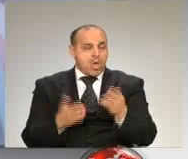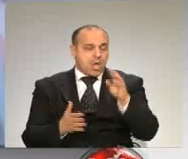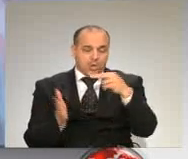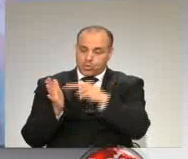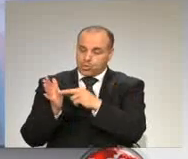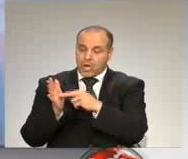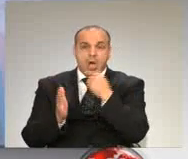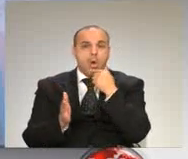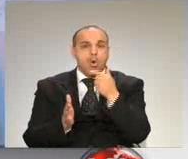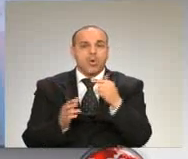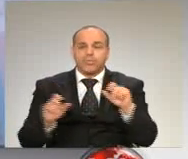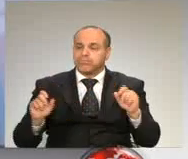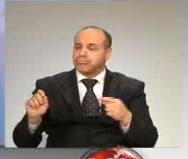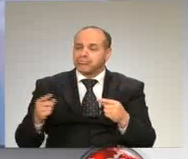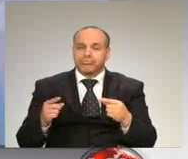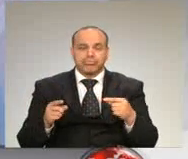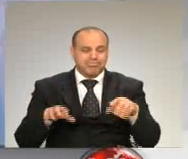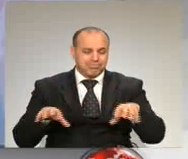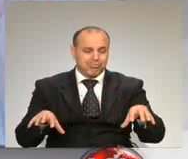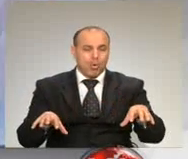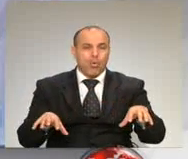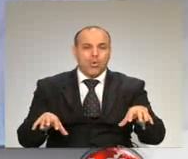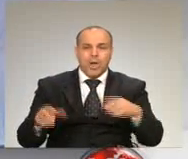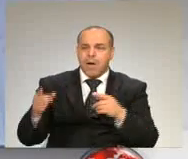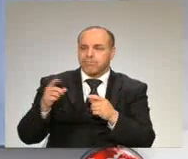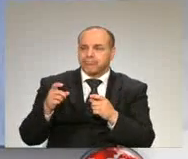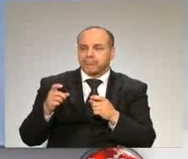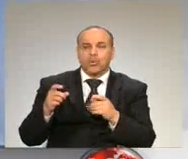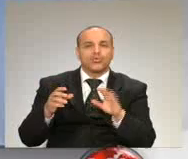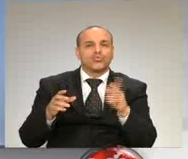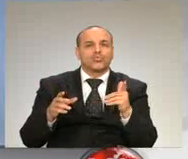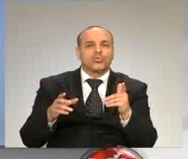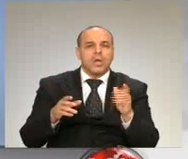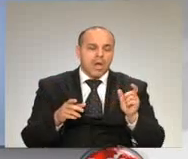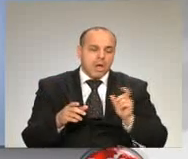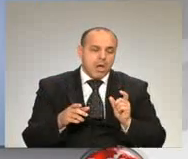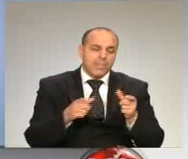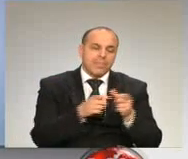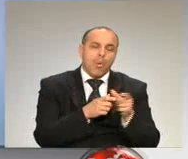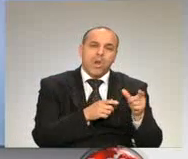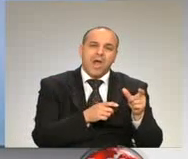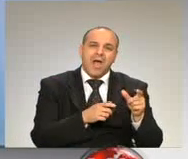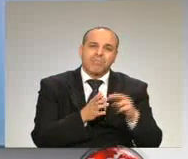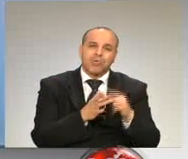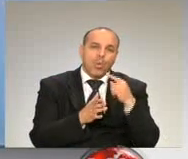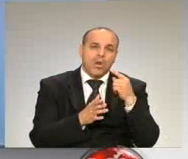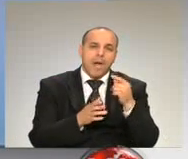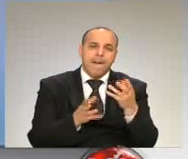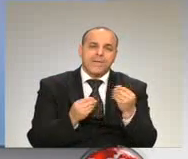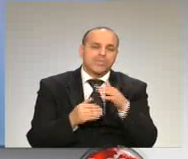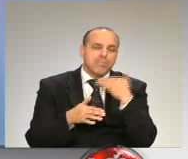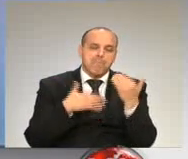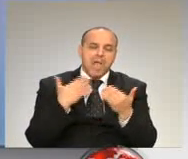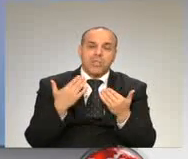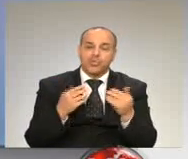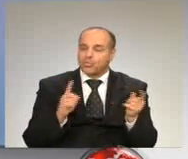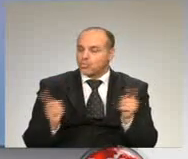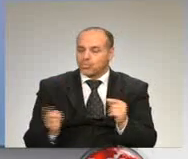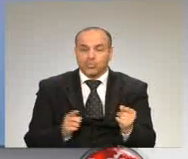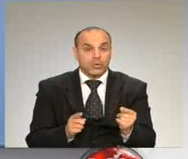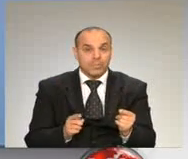السوري، معارك حلب ومحيطها بين المقاتلين المسلحين والقوات الحكومية توقع عشرات القتلى من